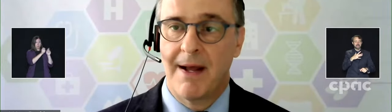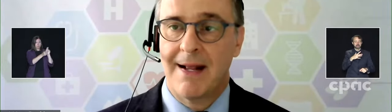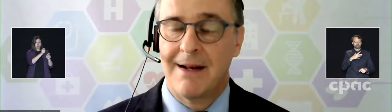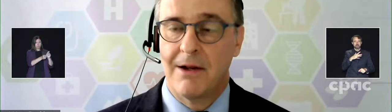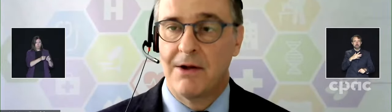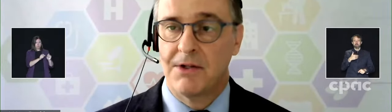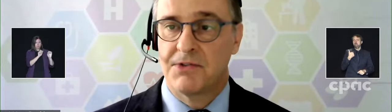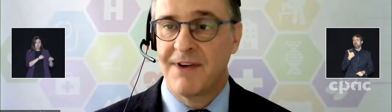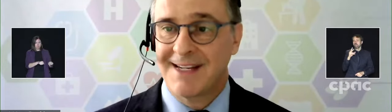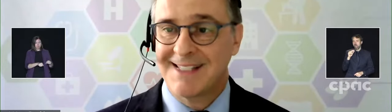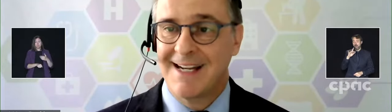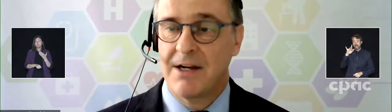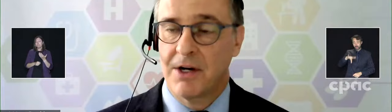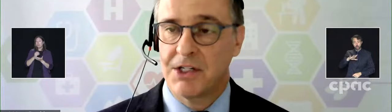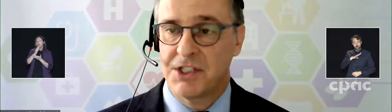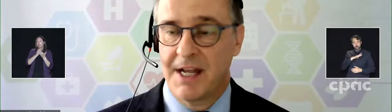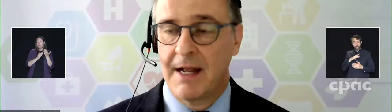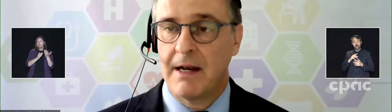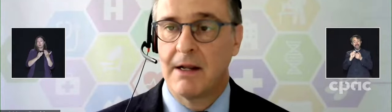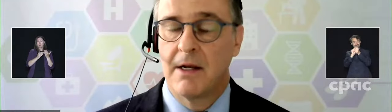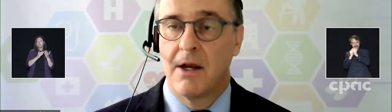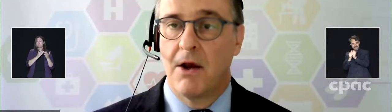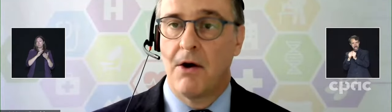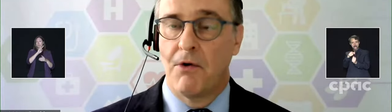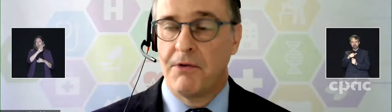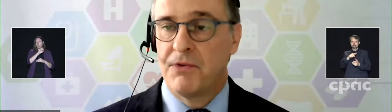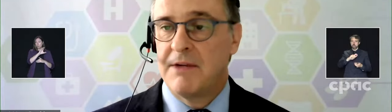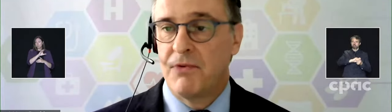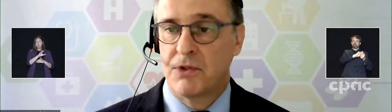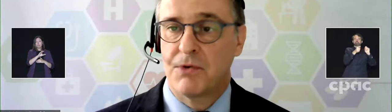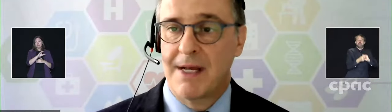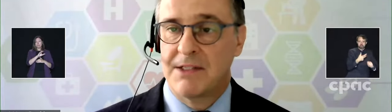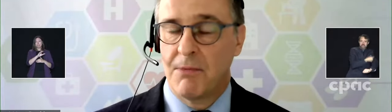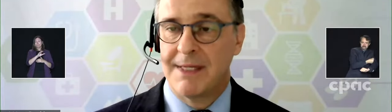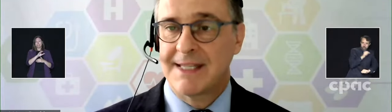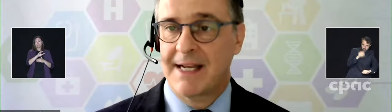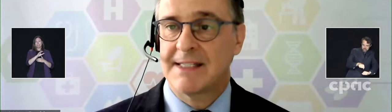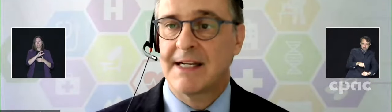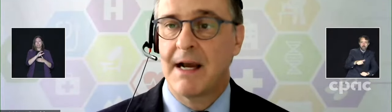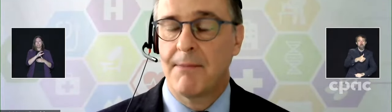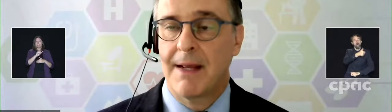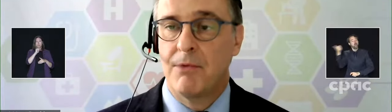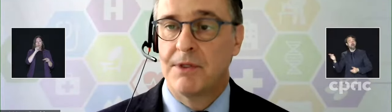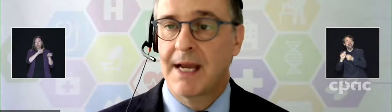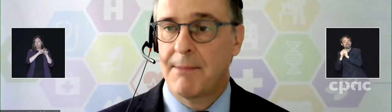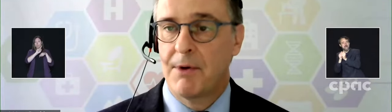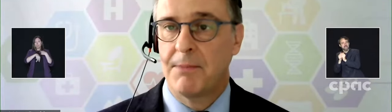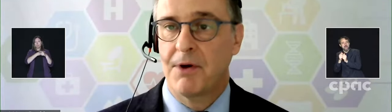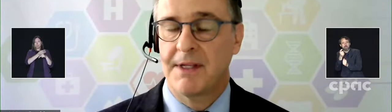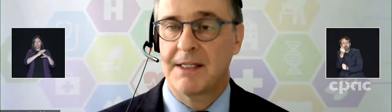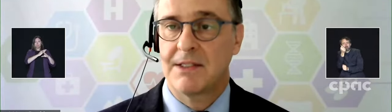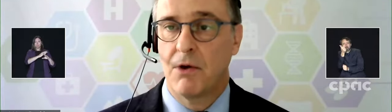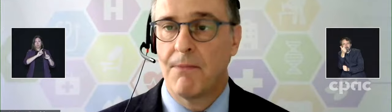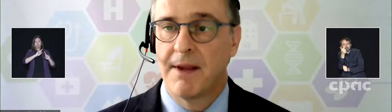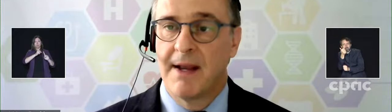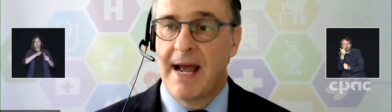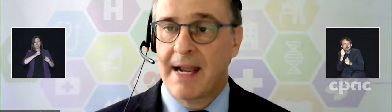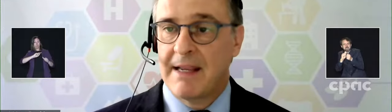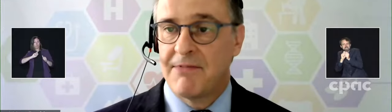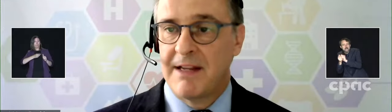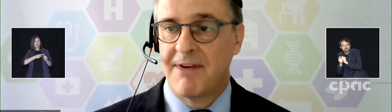globale du vaccin original. On a vu des fluctuations, mais ça restait quand même une très bonne protection.